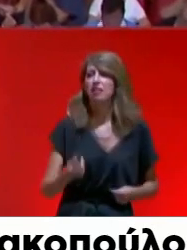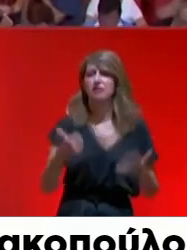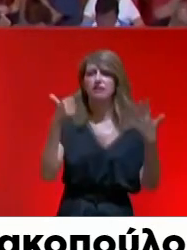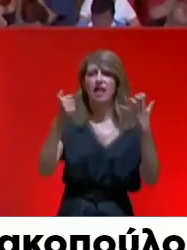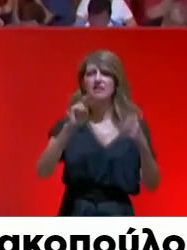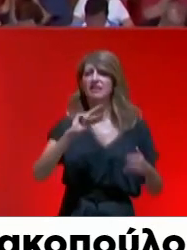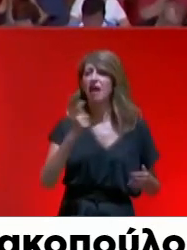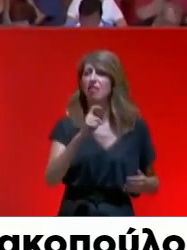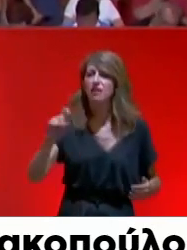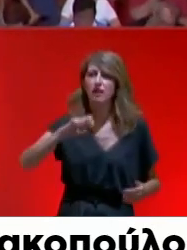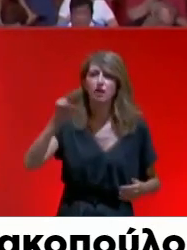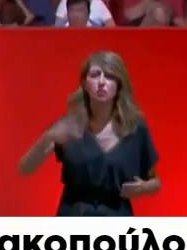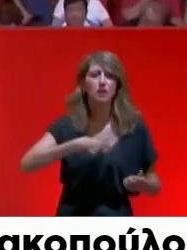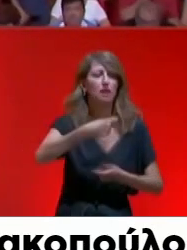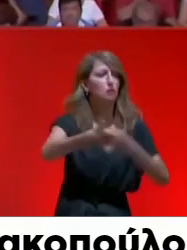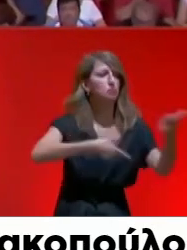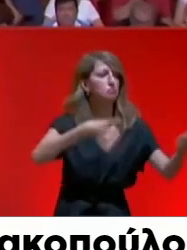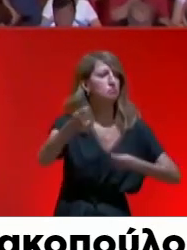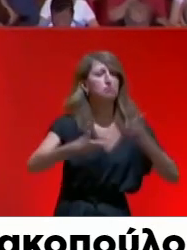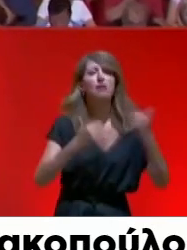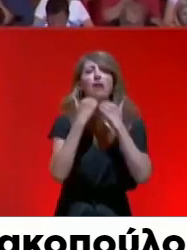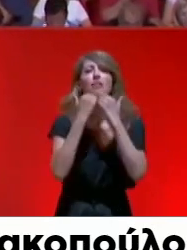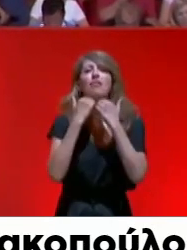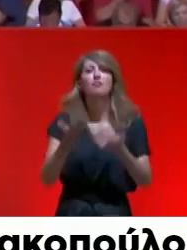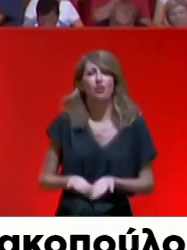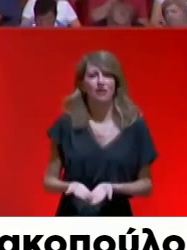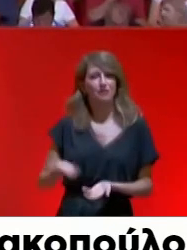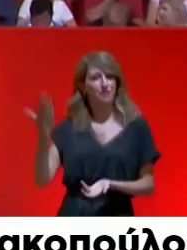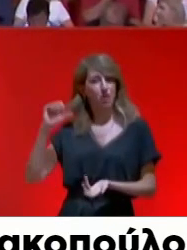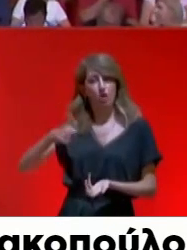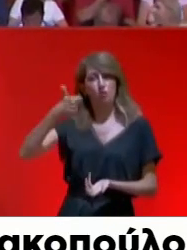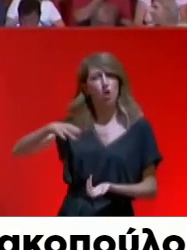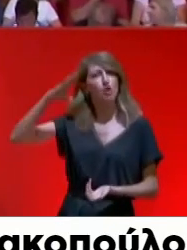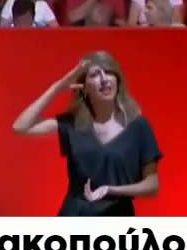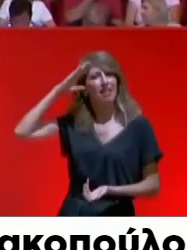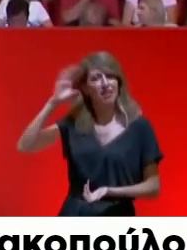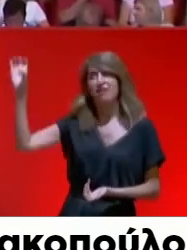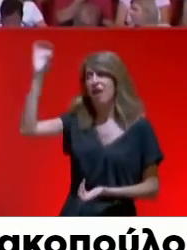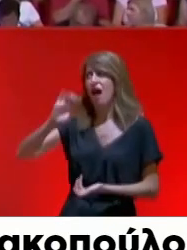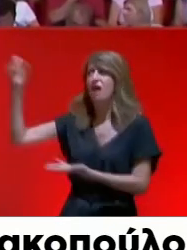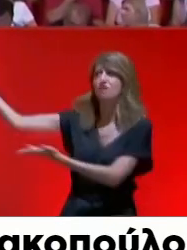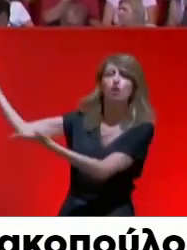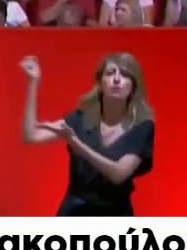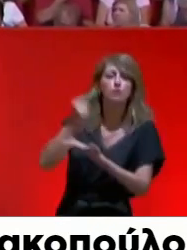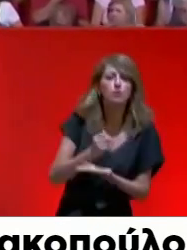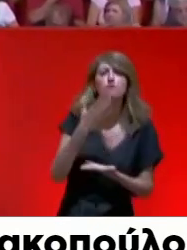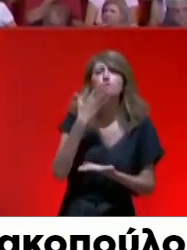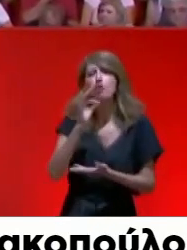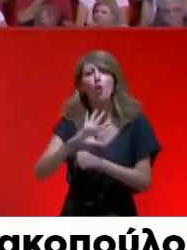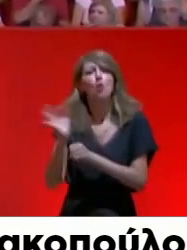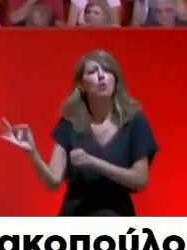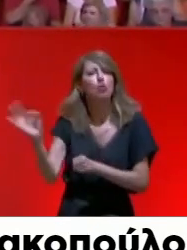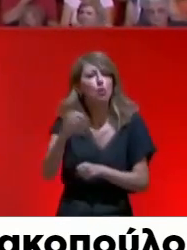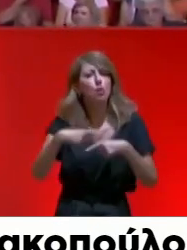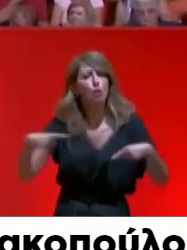νεοεκλεγμένος ή νεοεκλεγμένη, να μπορεί να κάνει πλέον και την πρώτη, δημόσια πρόεδρος. Μάλιστα. Του ΣΥΡΙΖΑ Προοδευτική